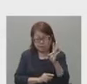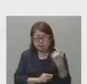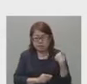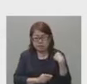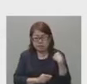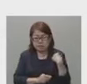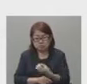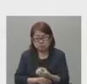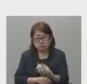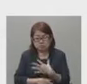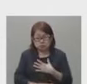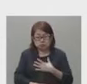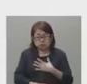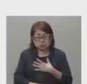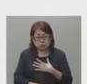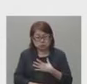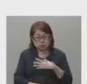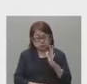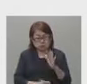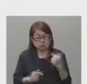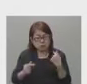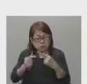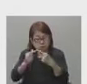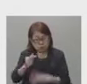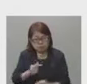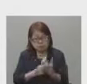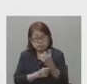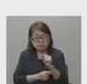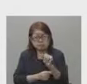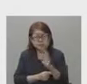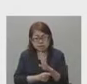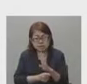ย่าตกใจนะฮะรวมกันของ14หน่วยย่อย